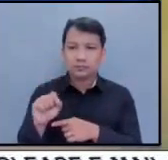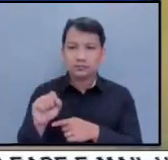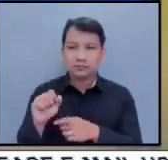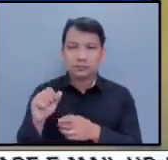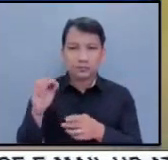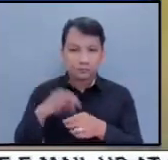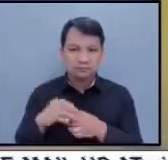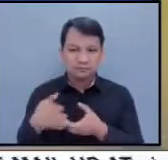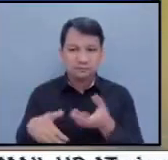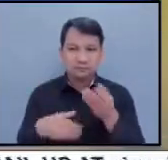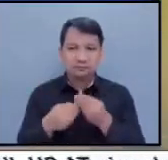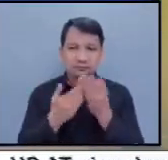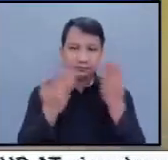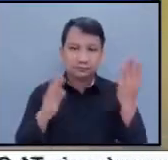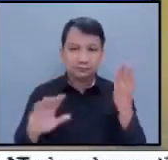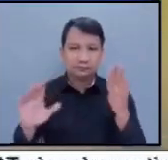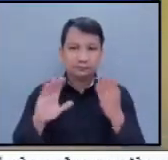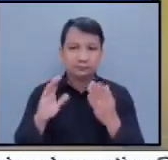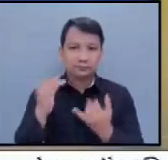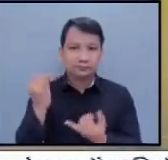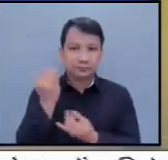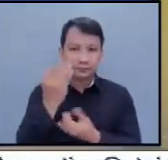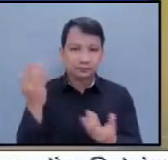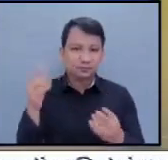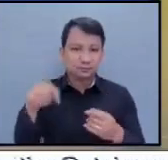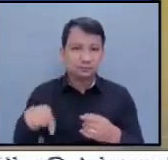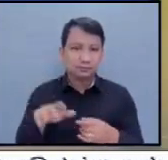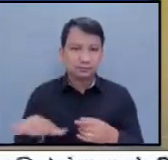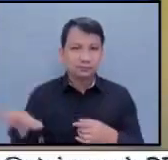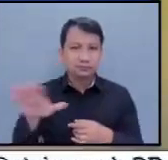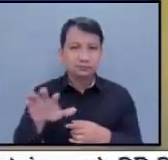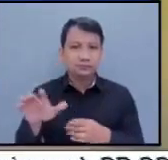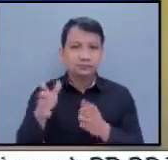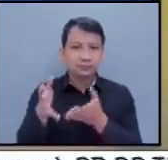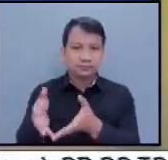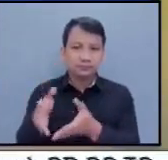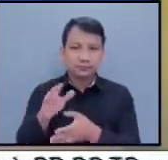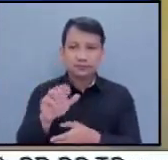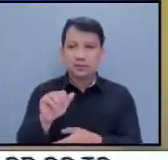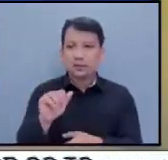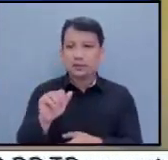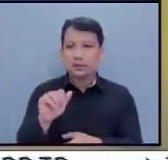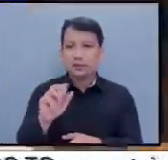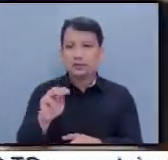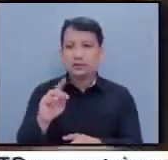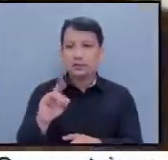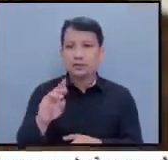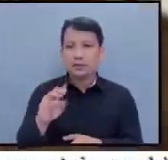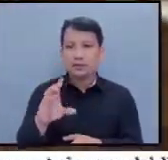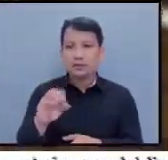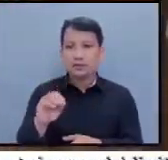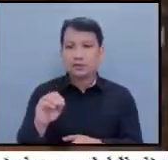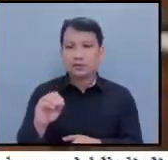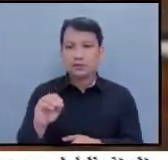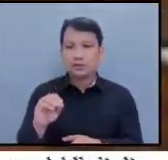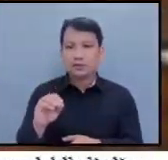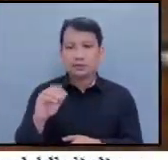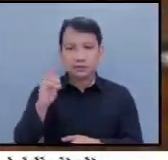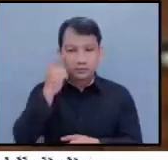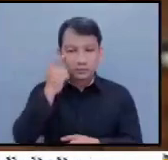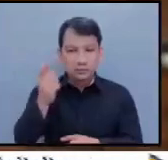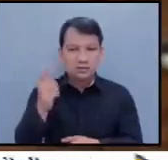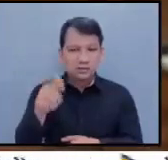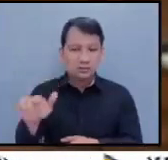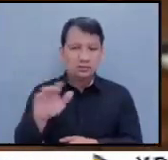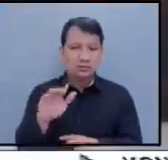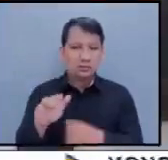isang bakanteng lote. Diyan po yan sa Amadeo sa Cavite. Ayon kay Commissioner George Garcia ng COMELEC, inaalab